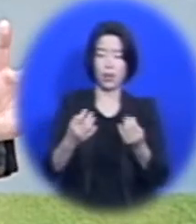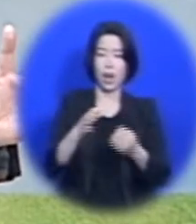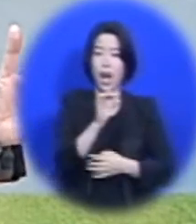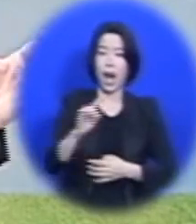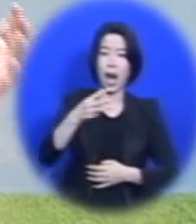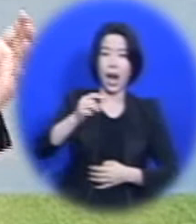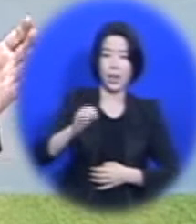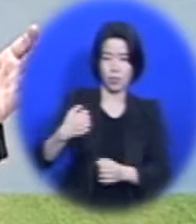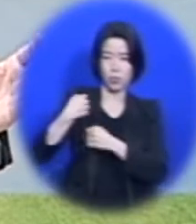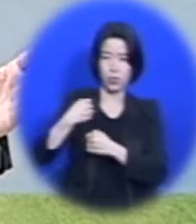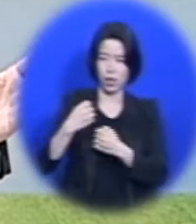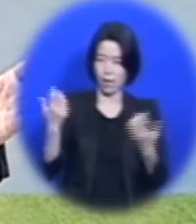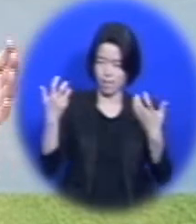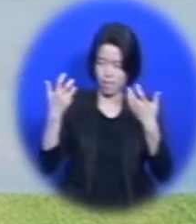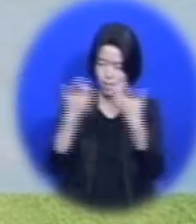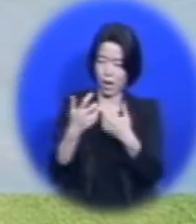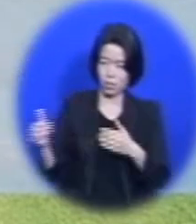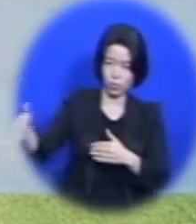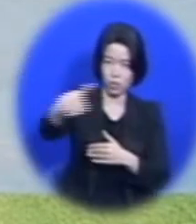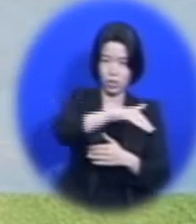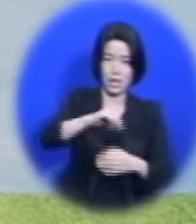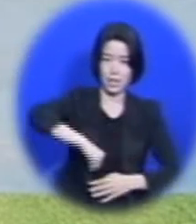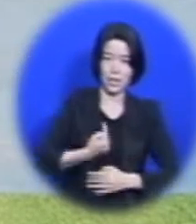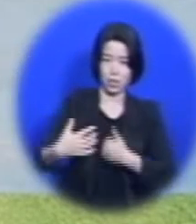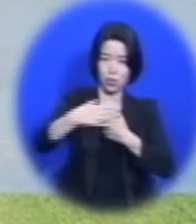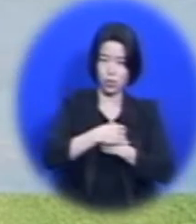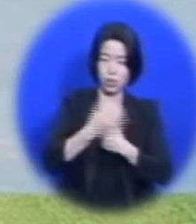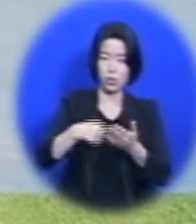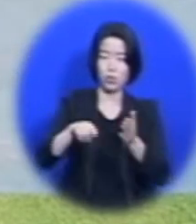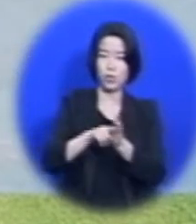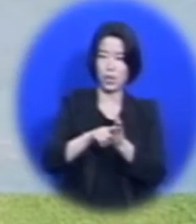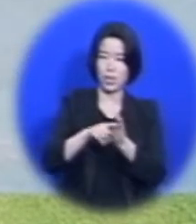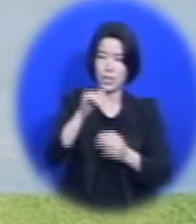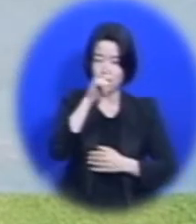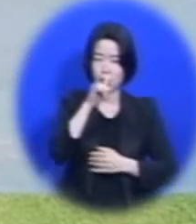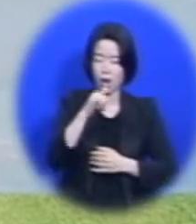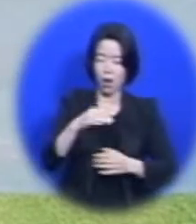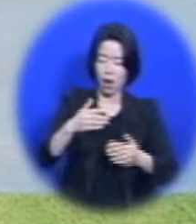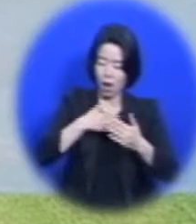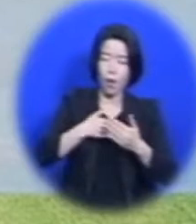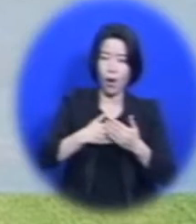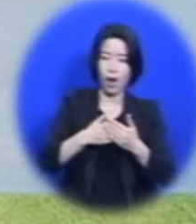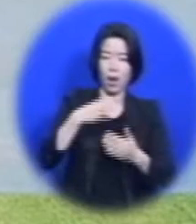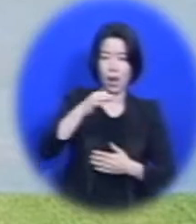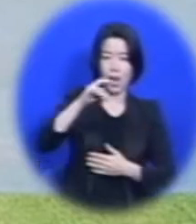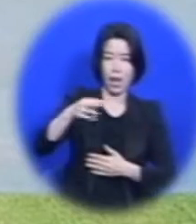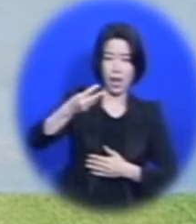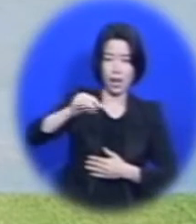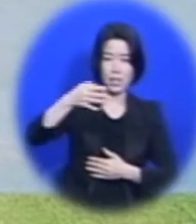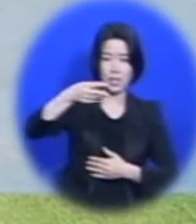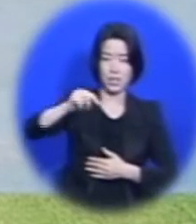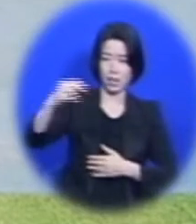둘러싸서 자기들을 죽이려고 하고 있는데 얼마나 두려운지 엘리사를 쫓아와서